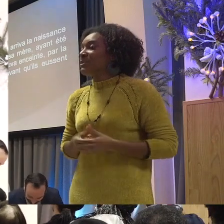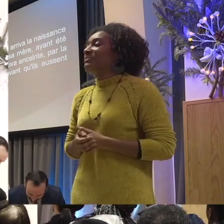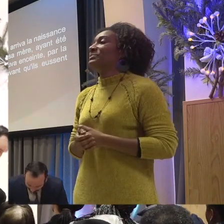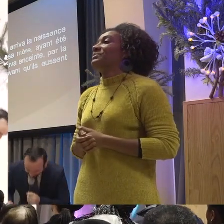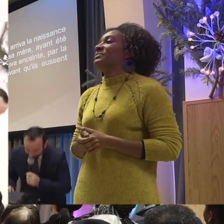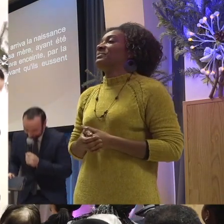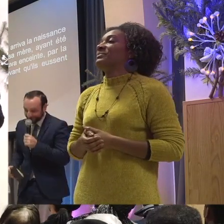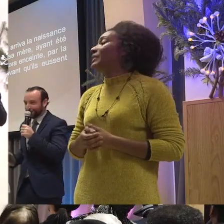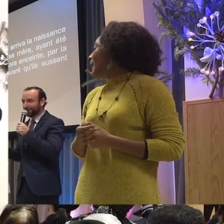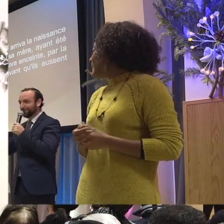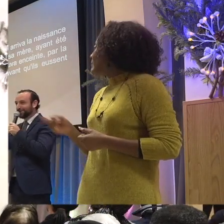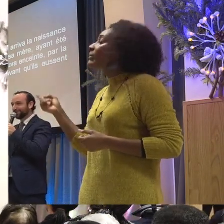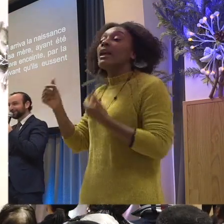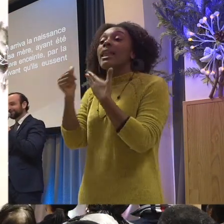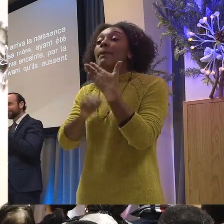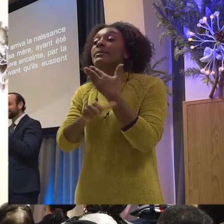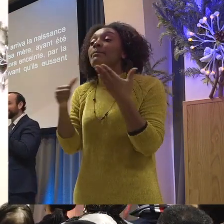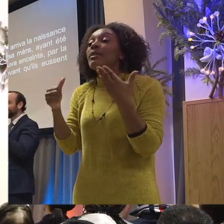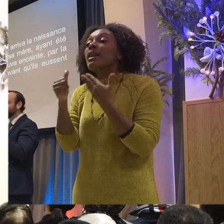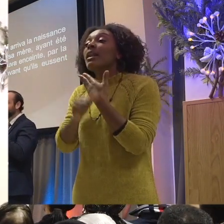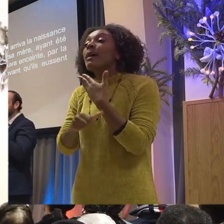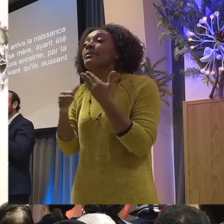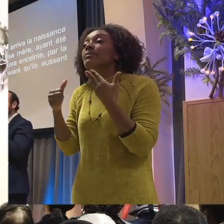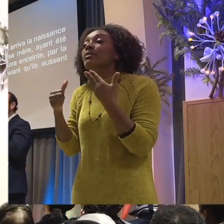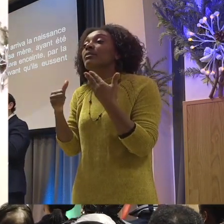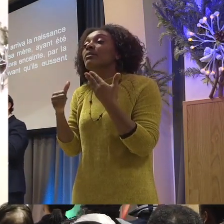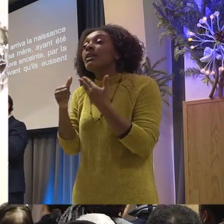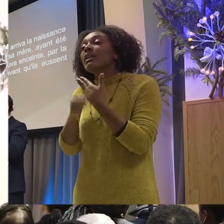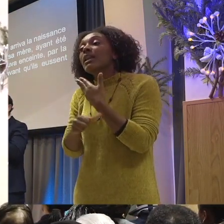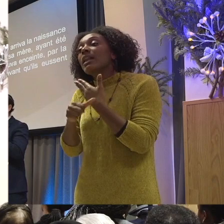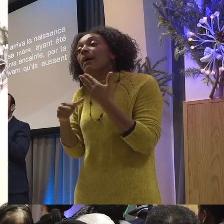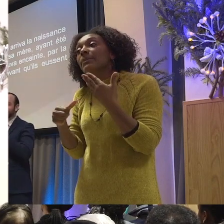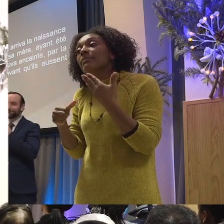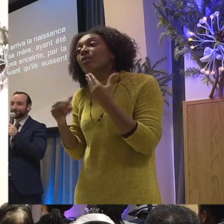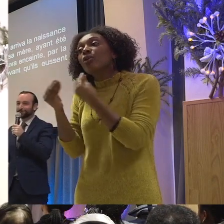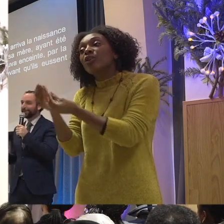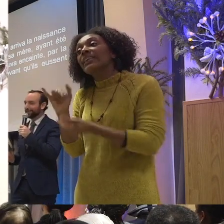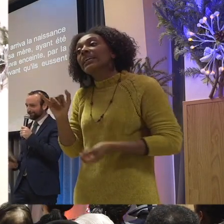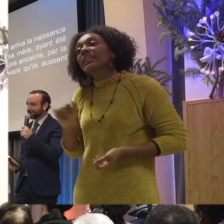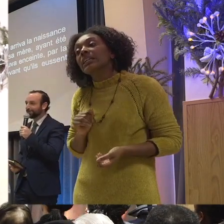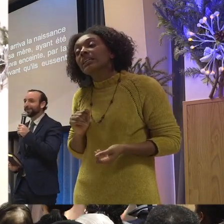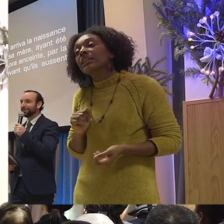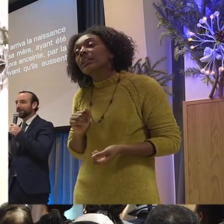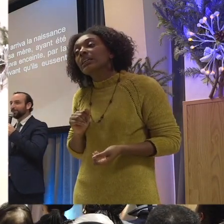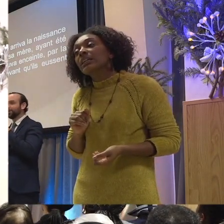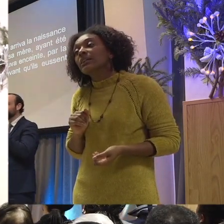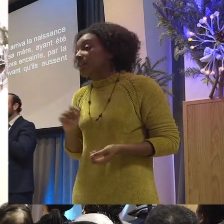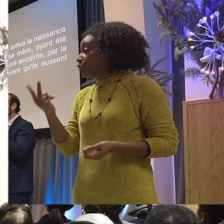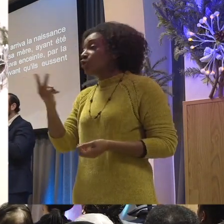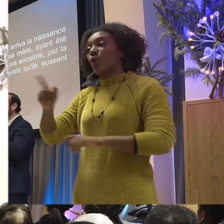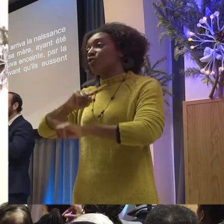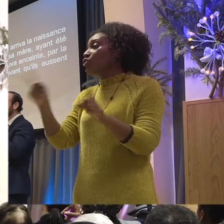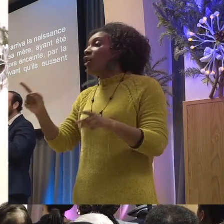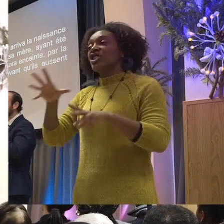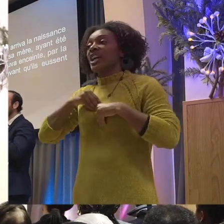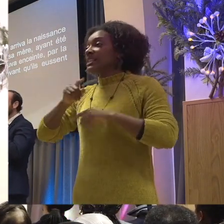garde le meilleur pour la fin, la parole de Dieu. Est-ce que je donne ça? Non, c'est pas pour les deux. Qui, selon Dieu, est responsable de la parole de Dieu dans sa